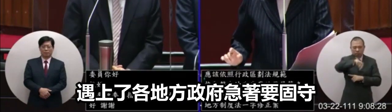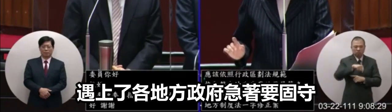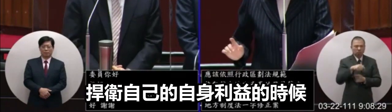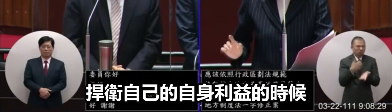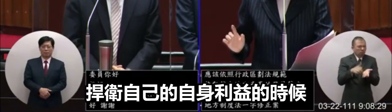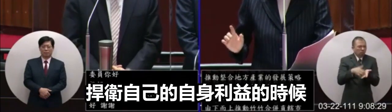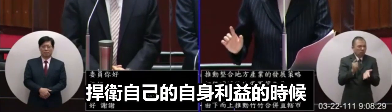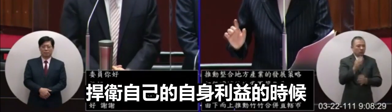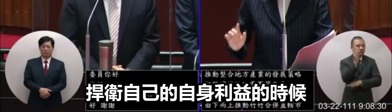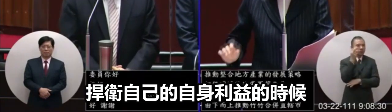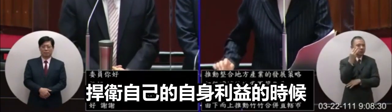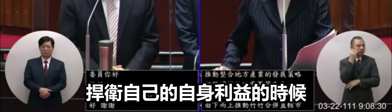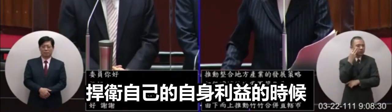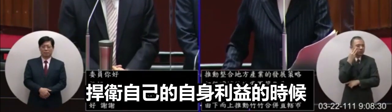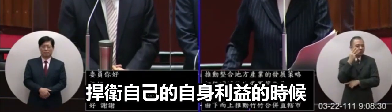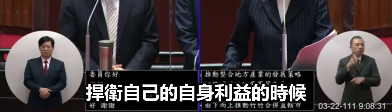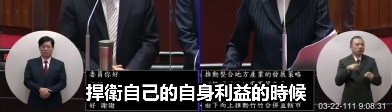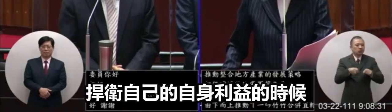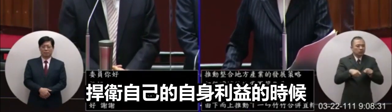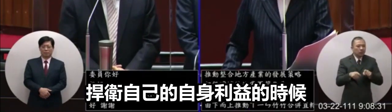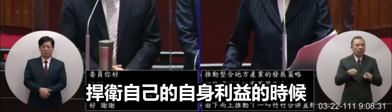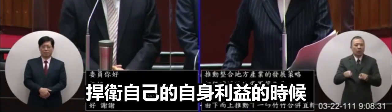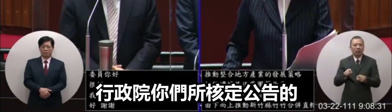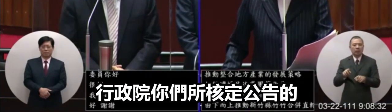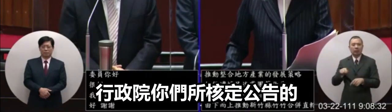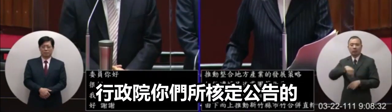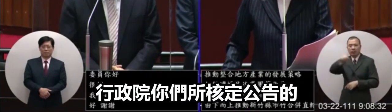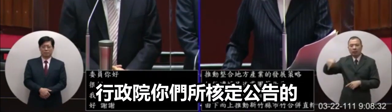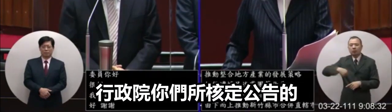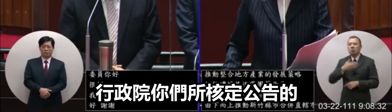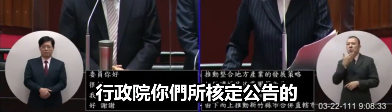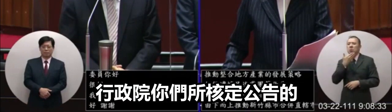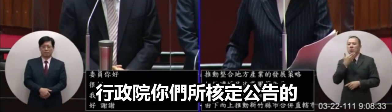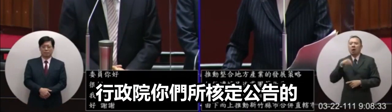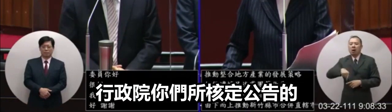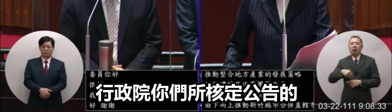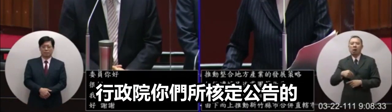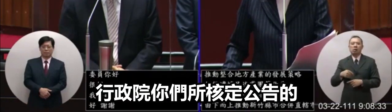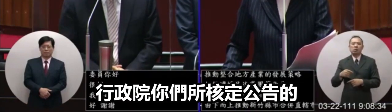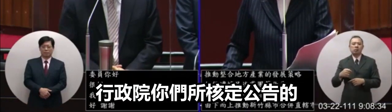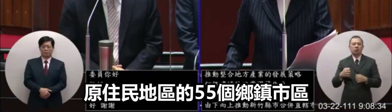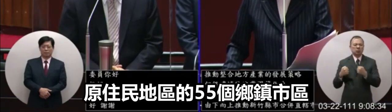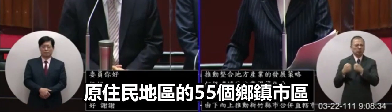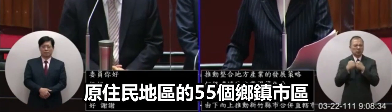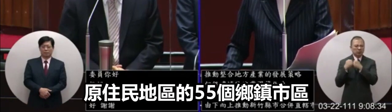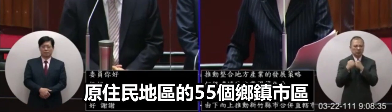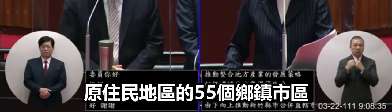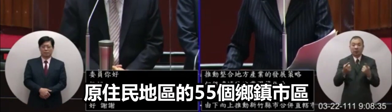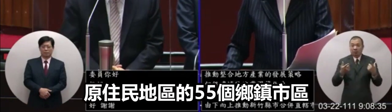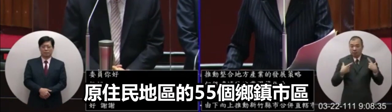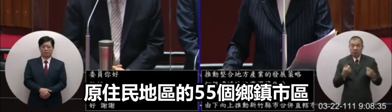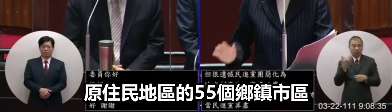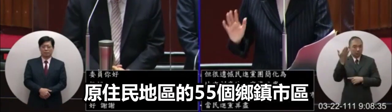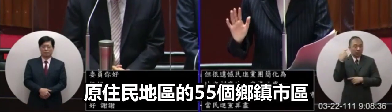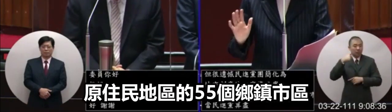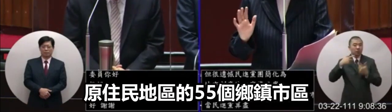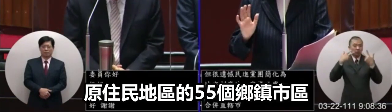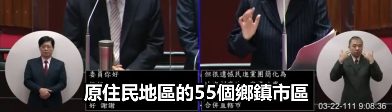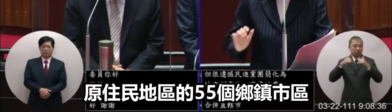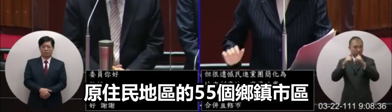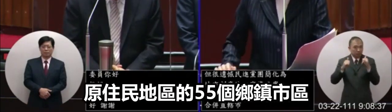着要固守捍卫自己的自身利益的时候，行政院你们所核定公告的原住民地区